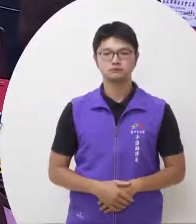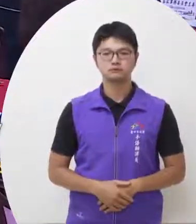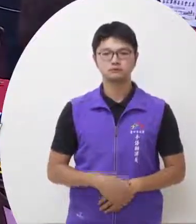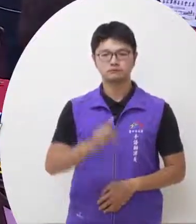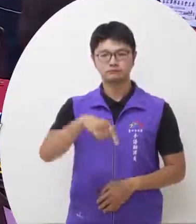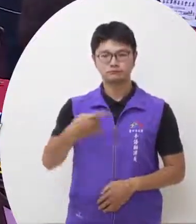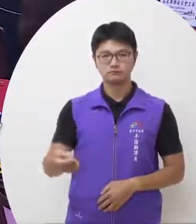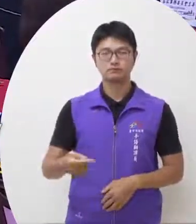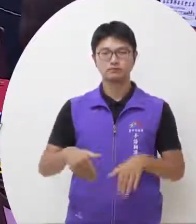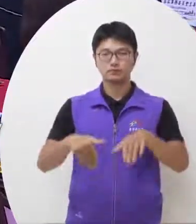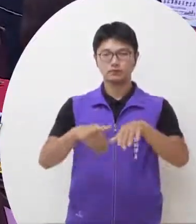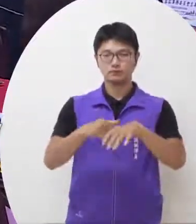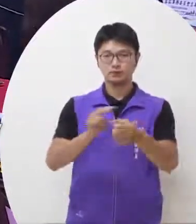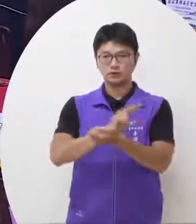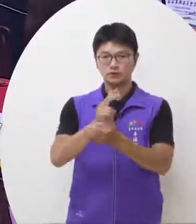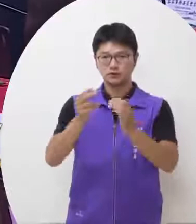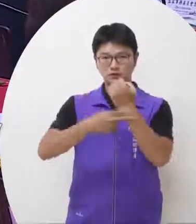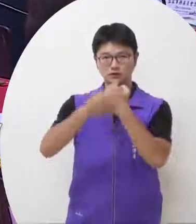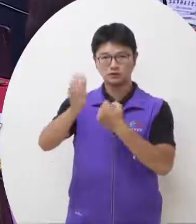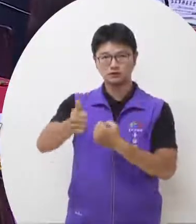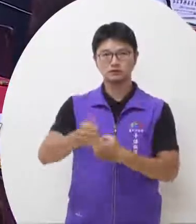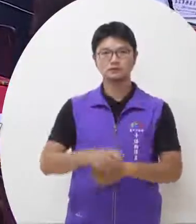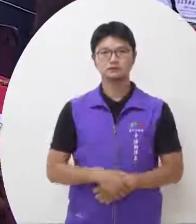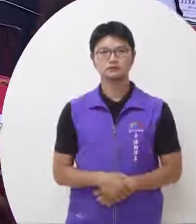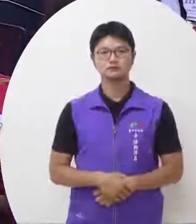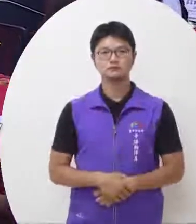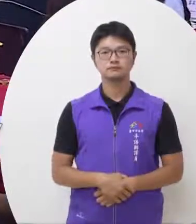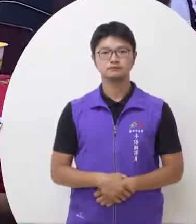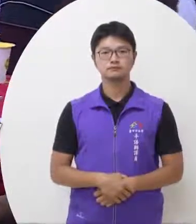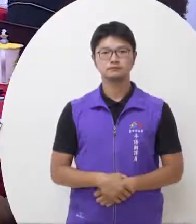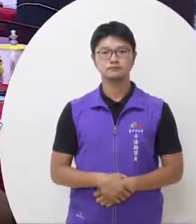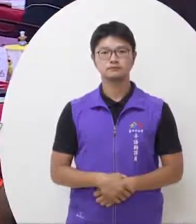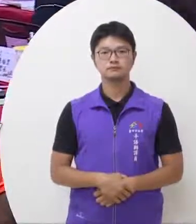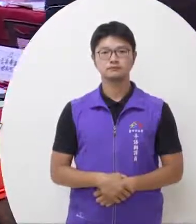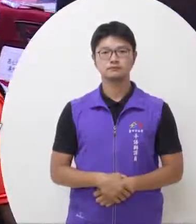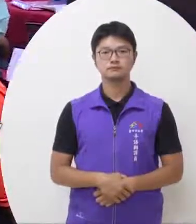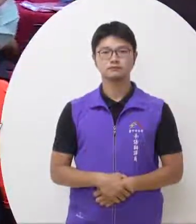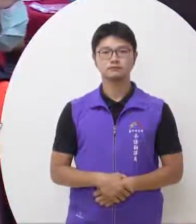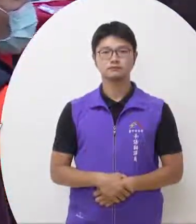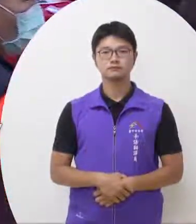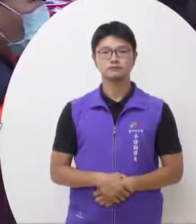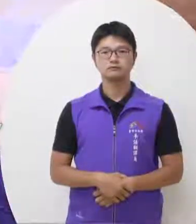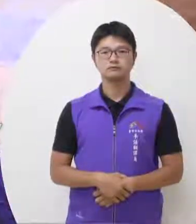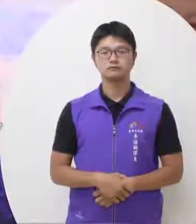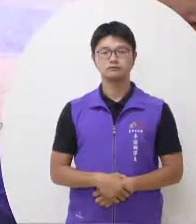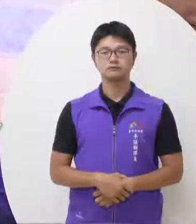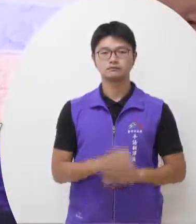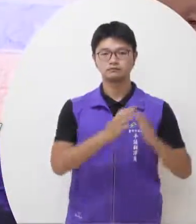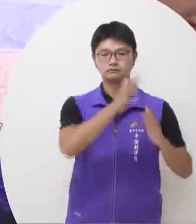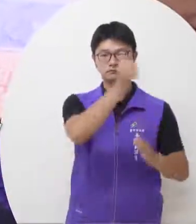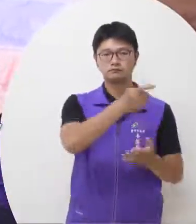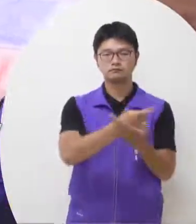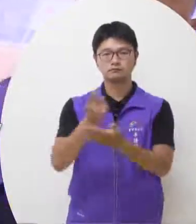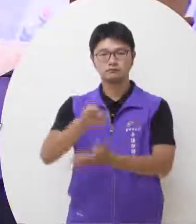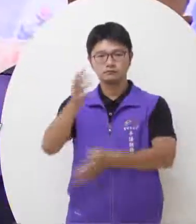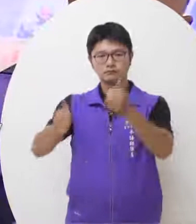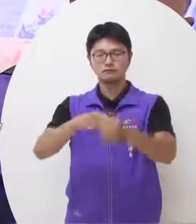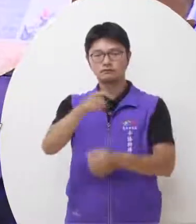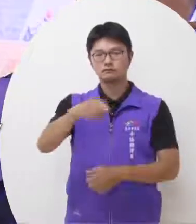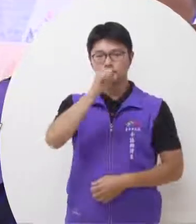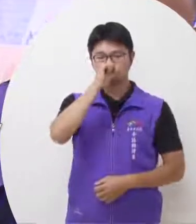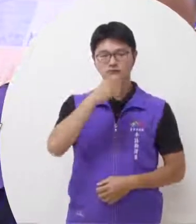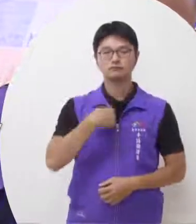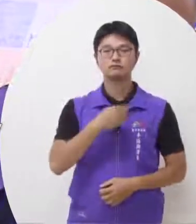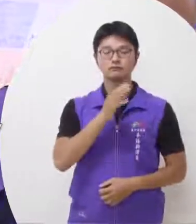哈。好，谢谢，看到了，谢谢，请发言。 各位市长还有各位长官，大家上午好，我